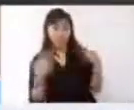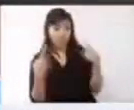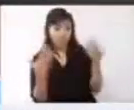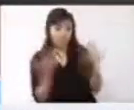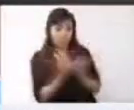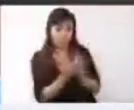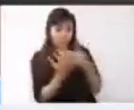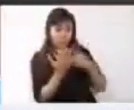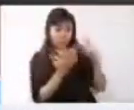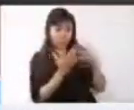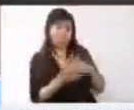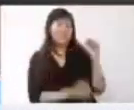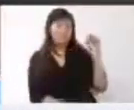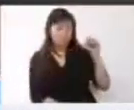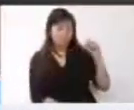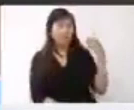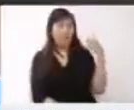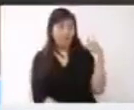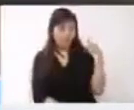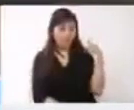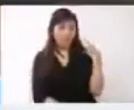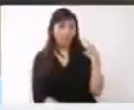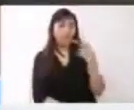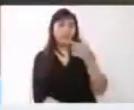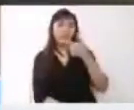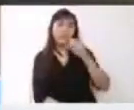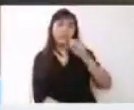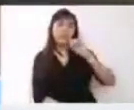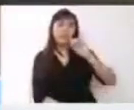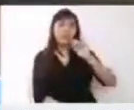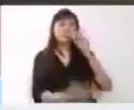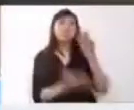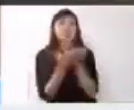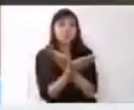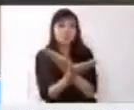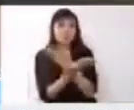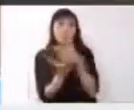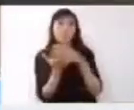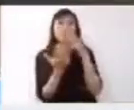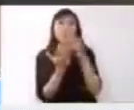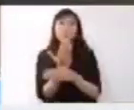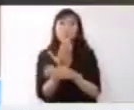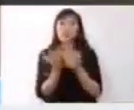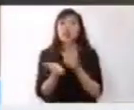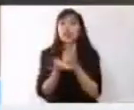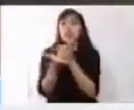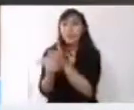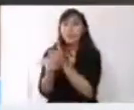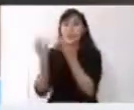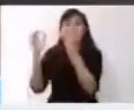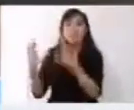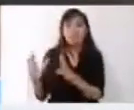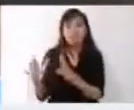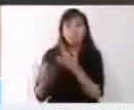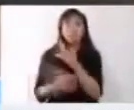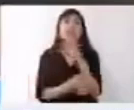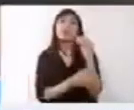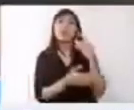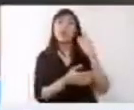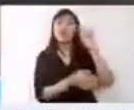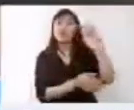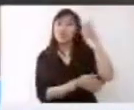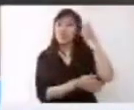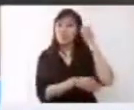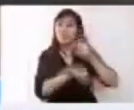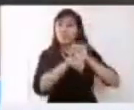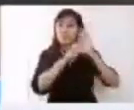yung sekraki, iba-iba yung term. No? Merong payable in 1 year, may payable in 7 years, may 3 years, 5 years. So, ang ginawa namin